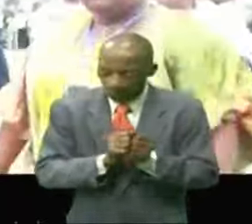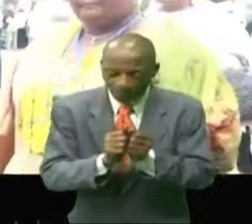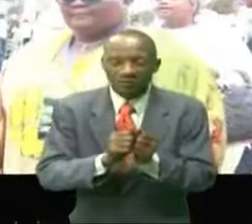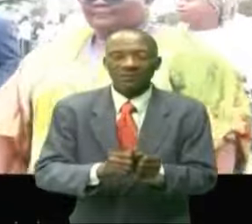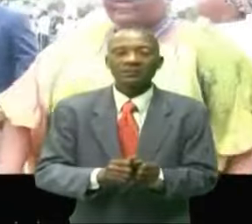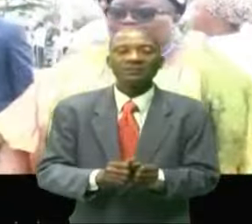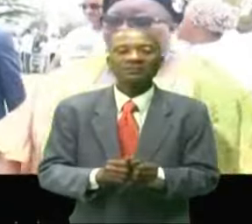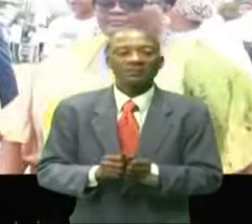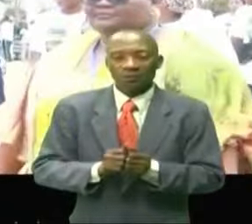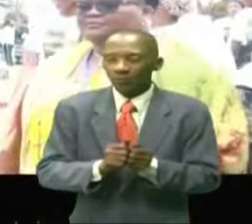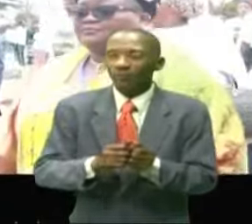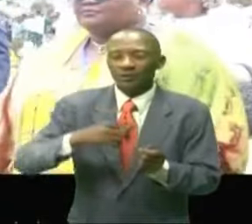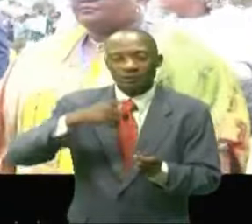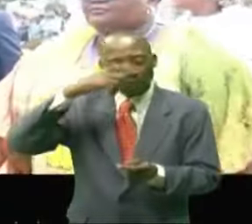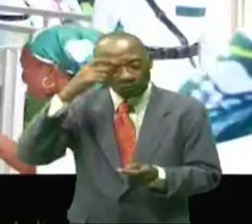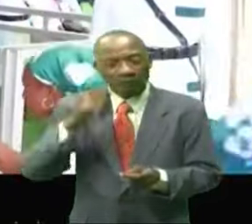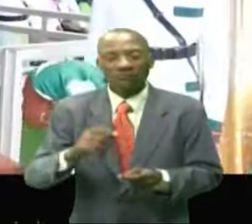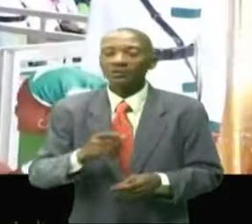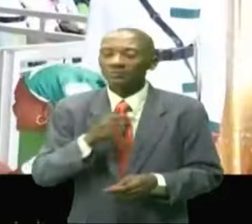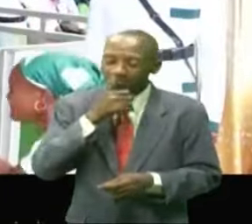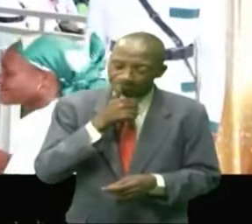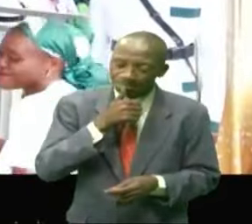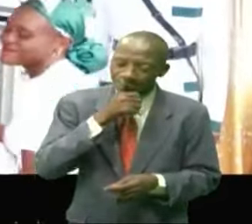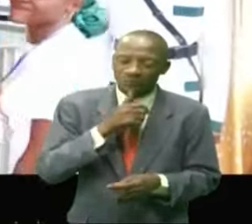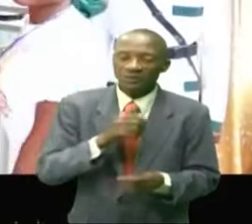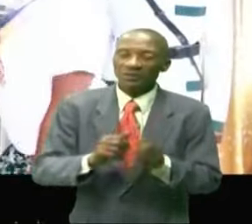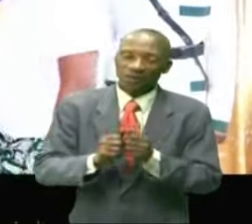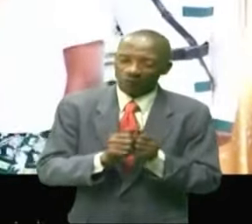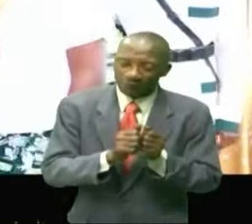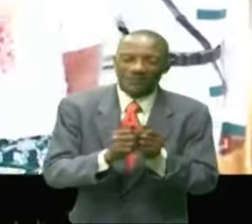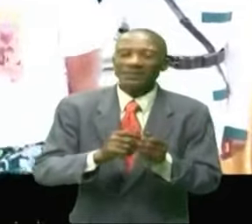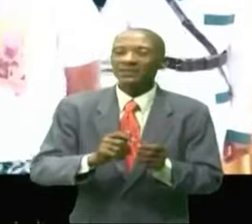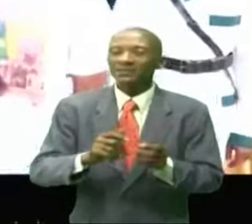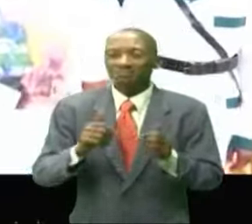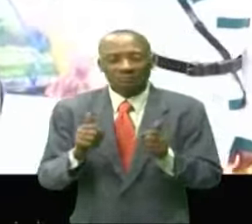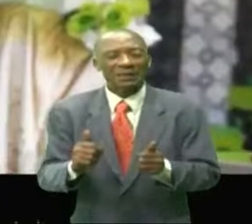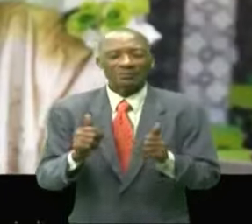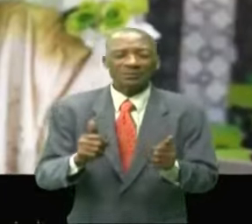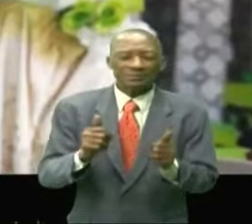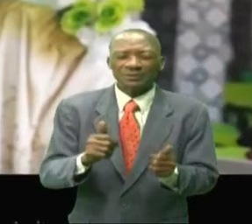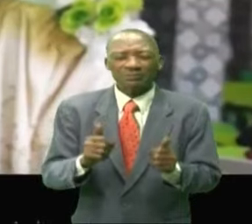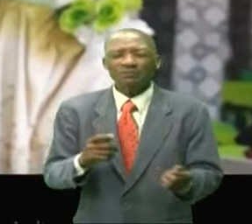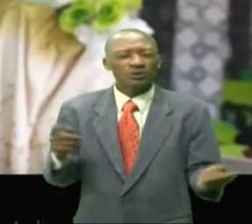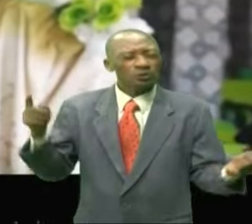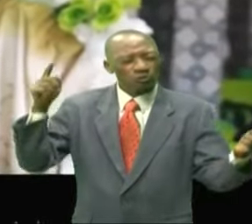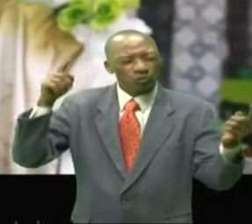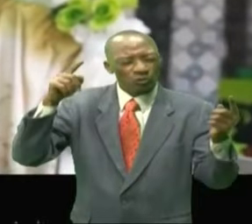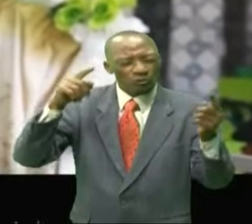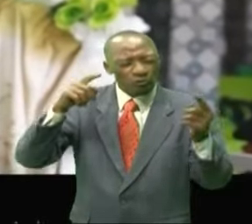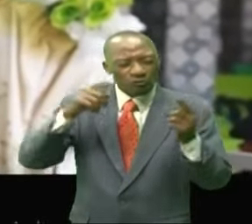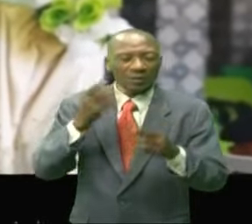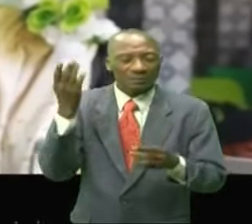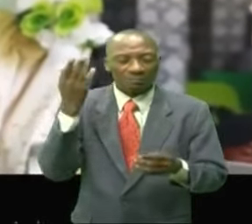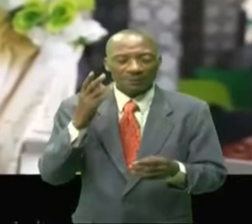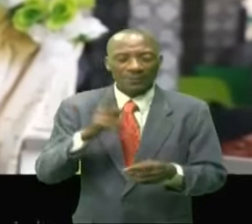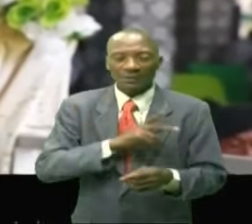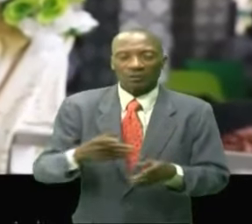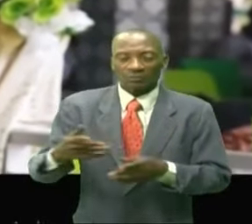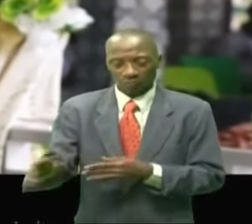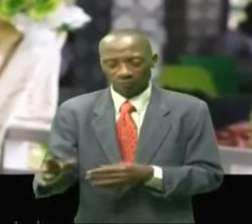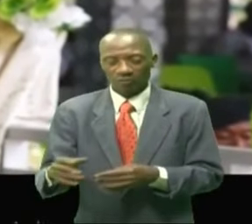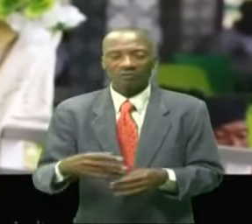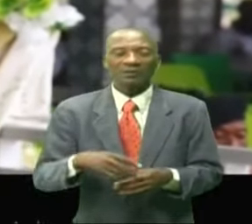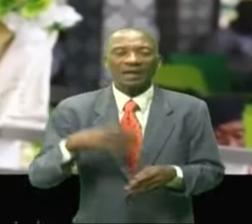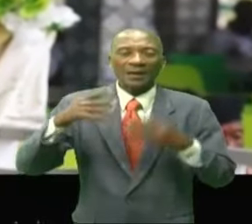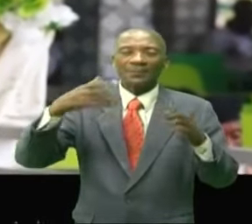culturelle et de valeurs humaines. Face à cette grande manifestation, les responsables de la Cité Sainte n'ont pas